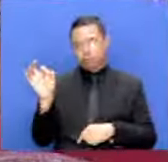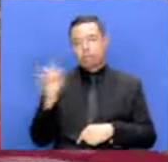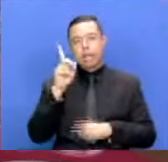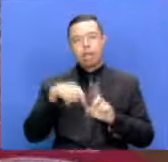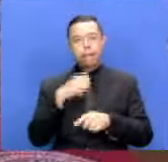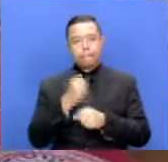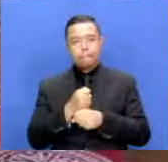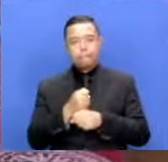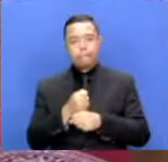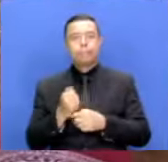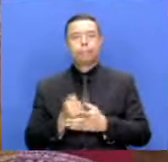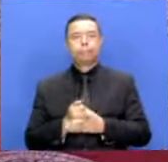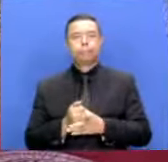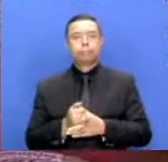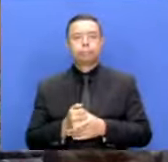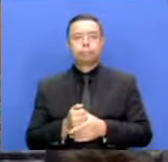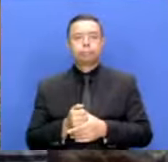kilogram.